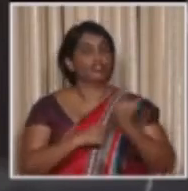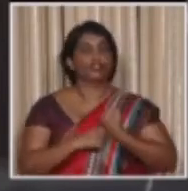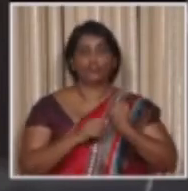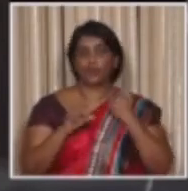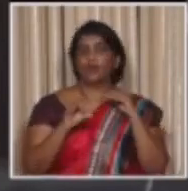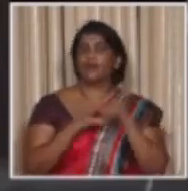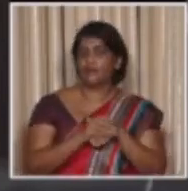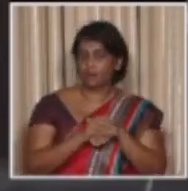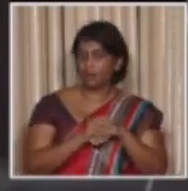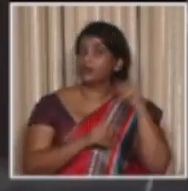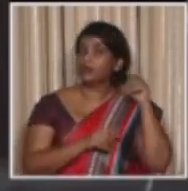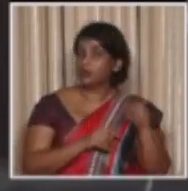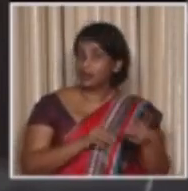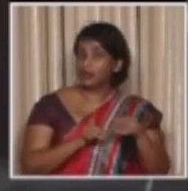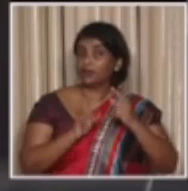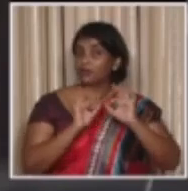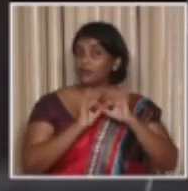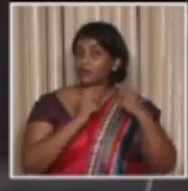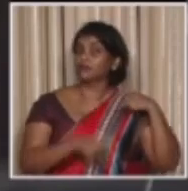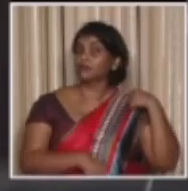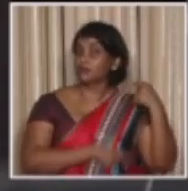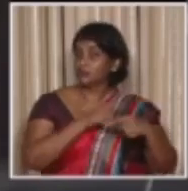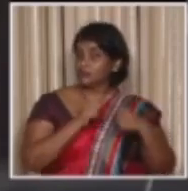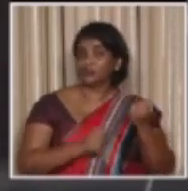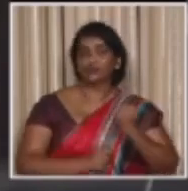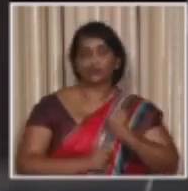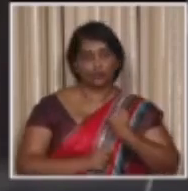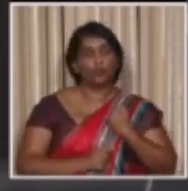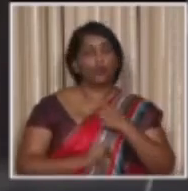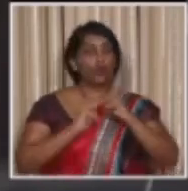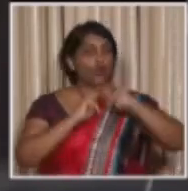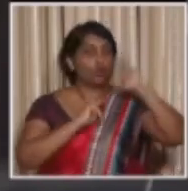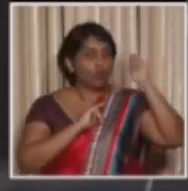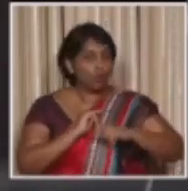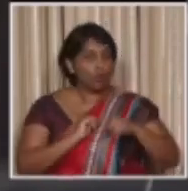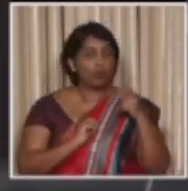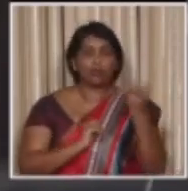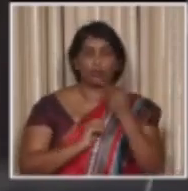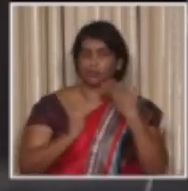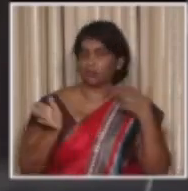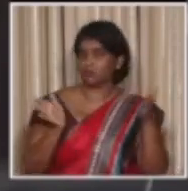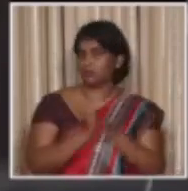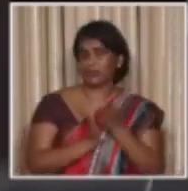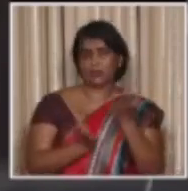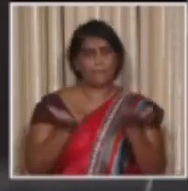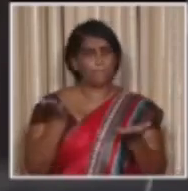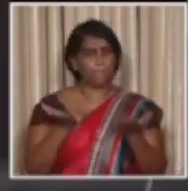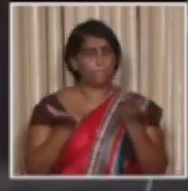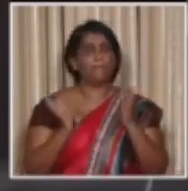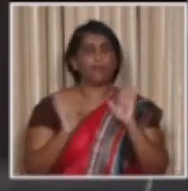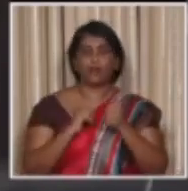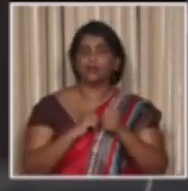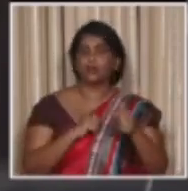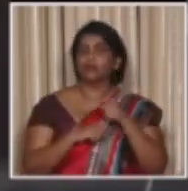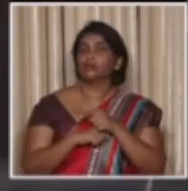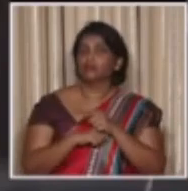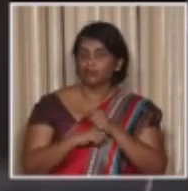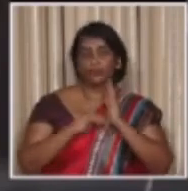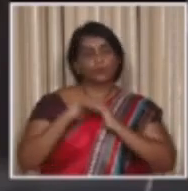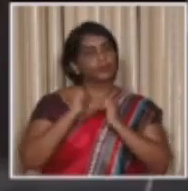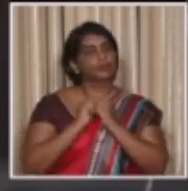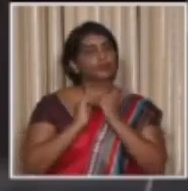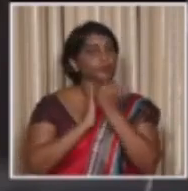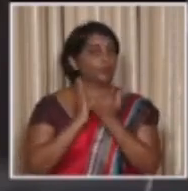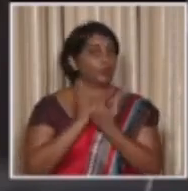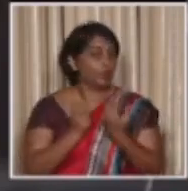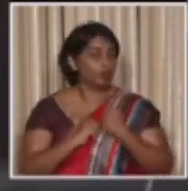මේකේ ඉන්නවා. ඒ පාරම්පරික වෛද්‍යවරු සහ මේ උපාධාරීන් දෙක සම මට්ටමේ ගැටෙන ආකාරයේ වැඩපිළිලක් තියෙන්න